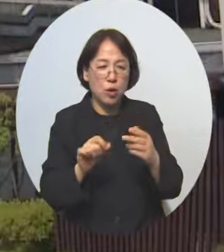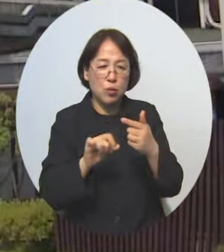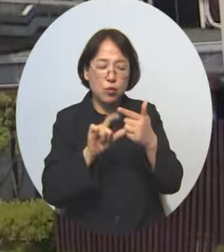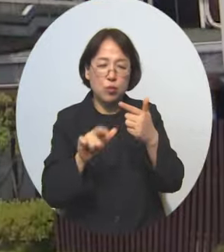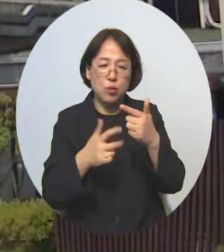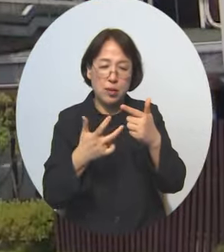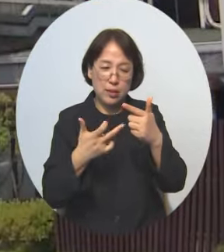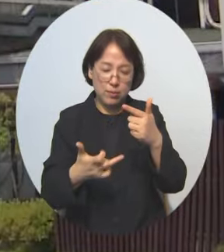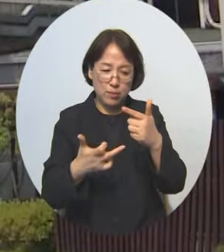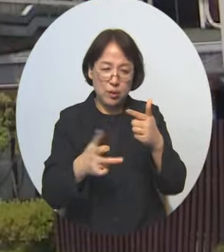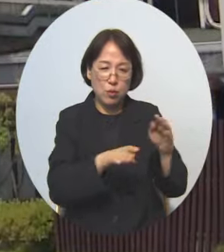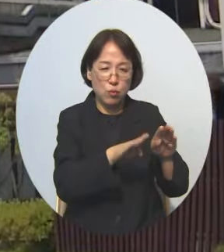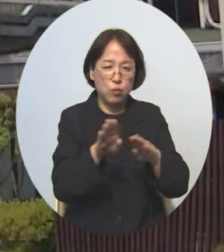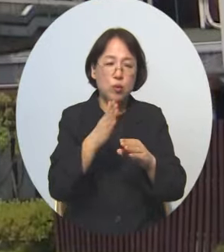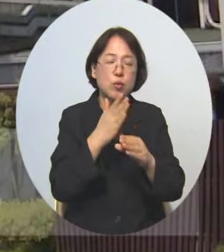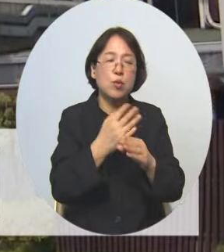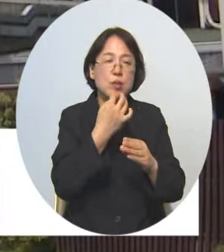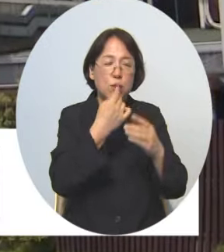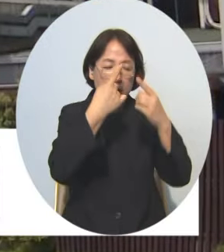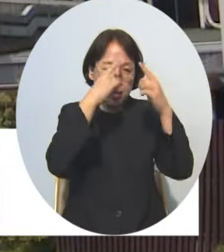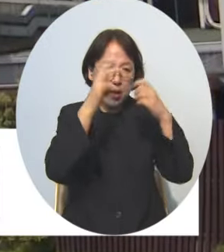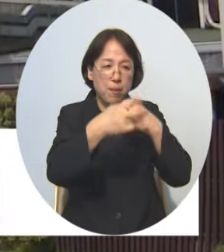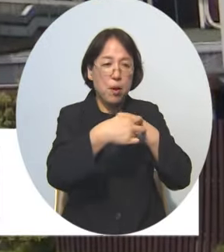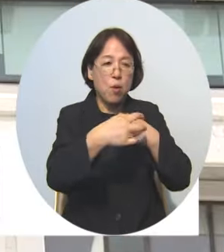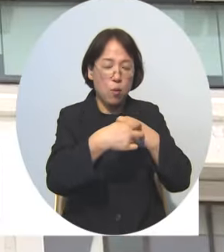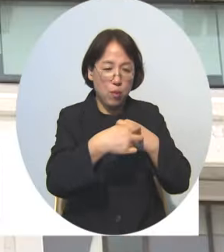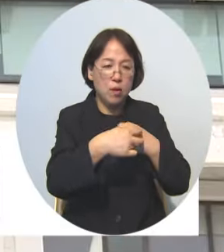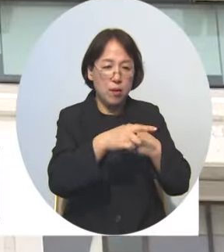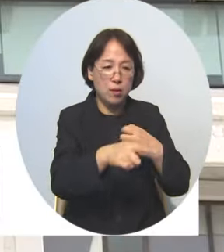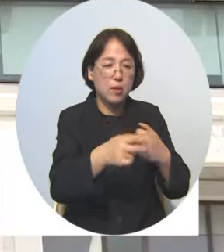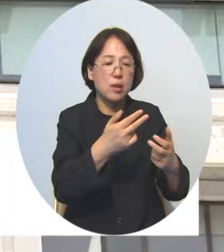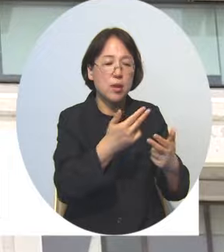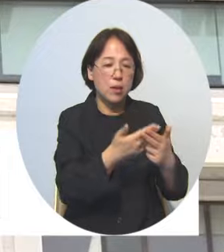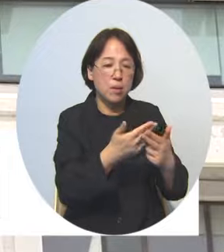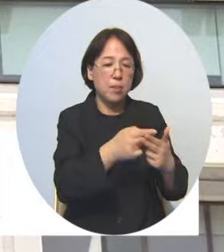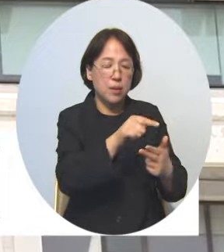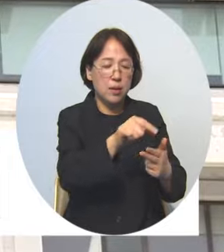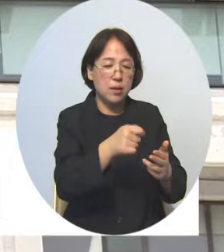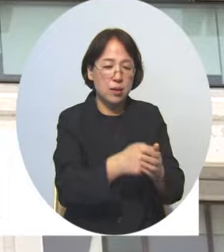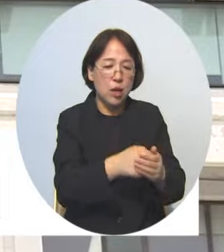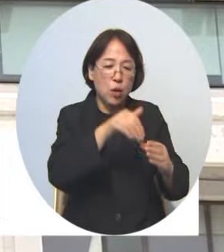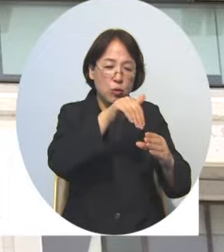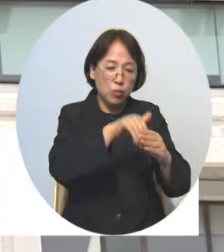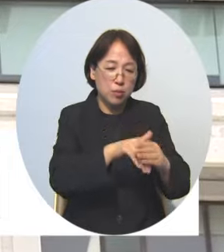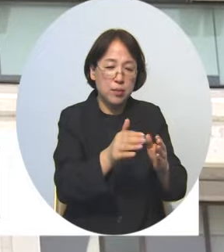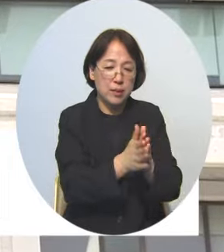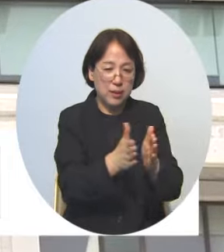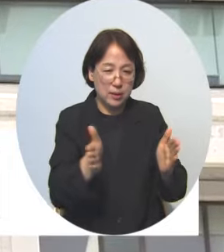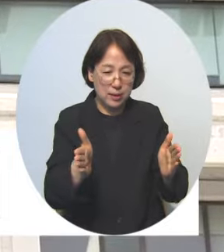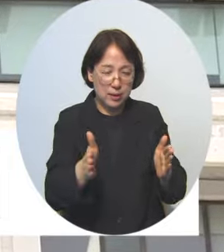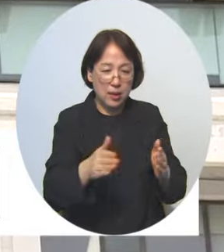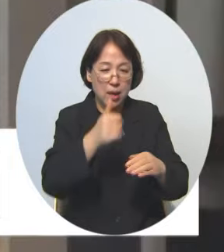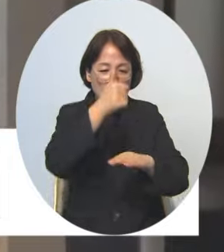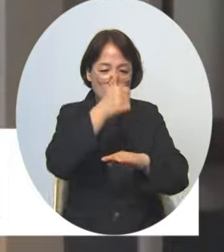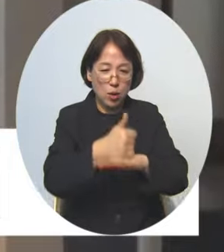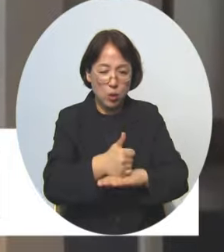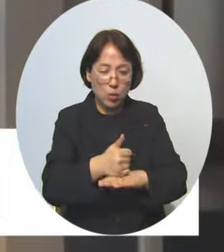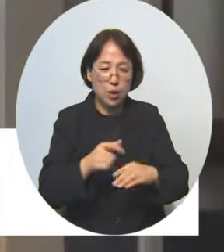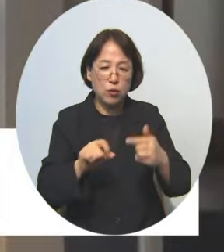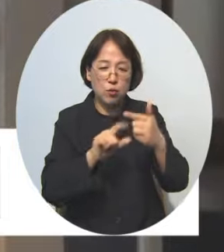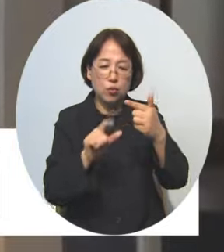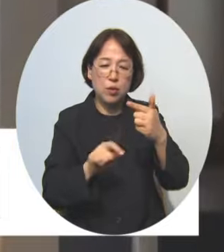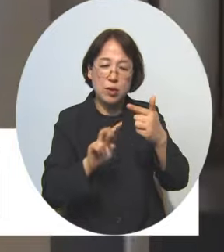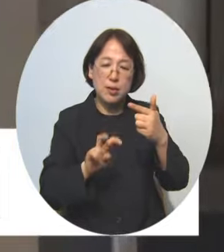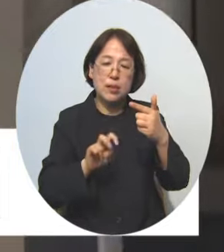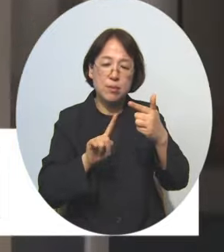무기한 휴진에 들어간 서울대병원 교수 비대위는 휴진 지속 여부에 대한 투표에 돌입했습니다. 투표 결과는 이르면